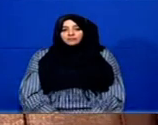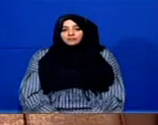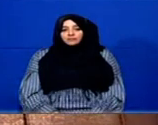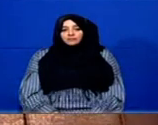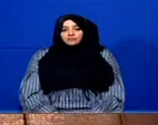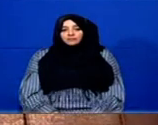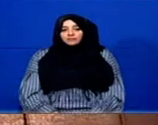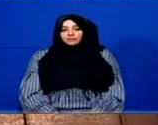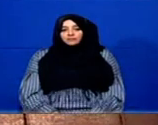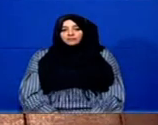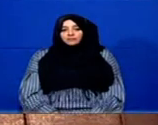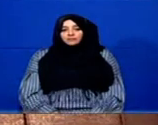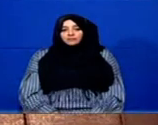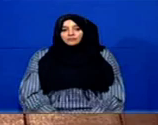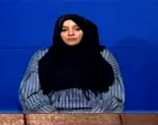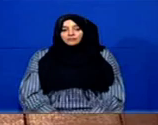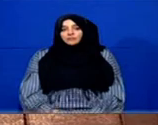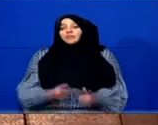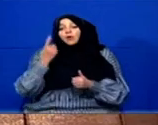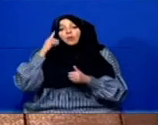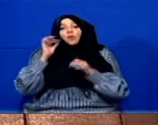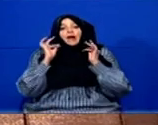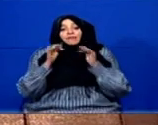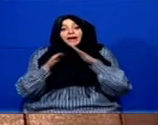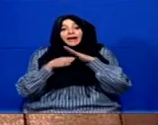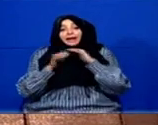الجواب ولد بالنسبه